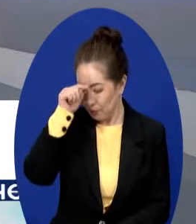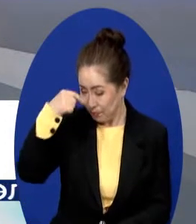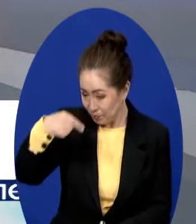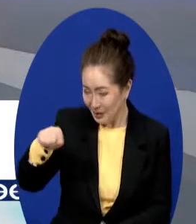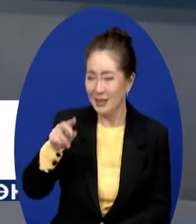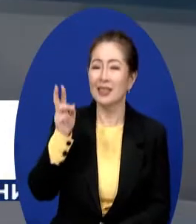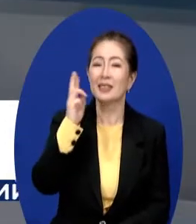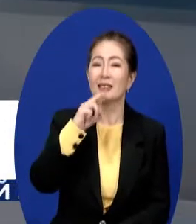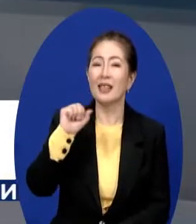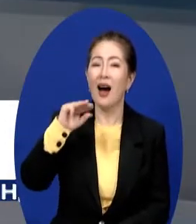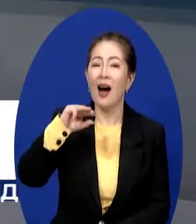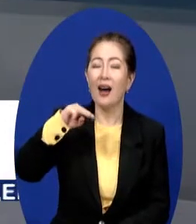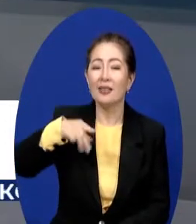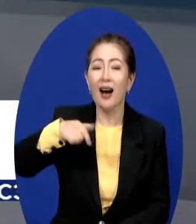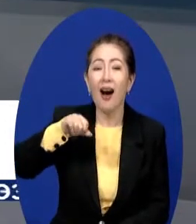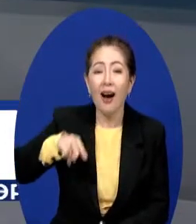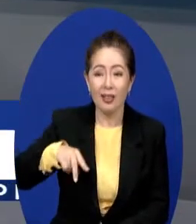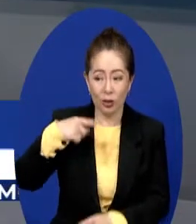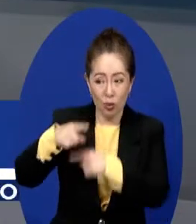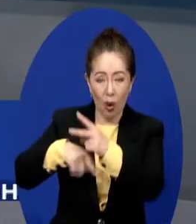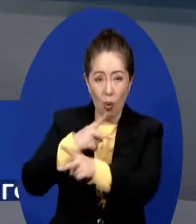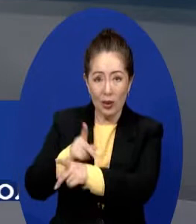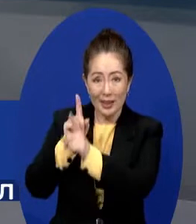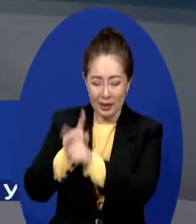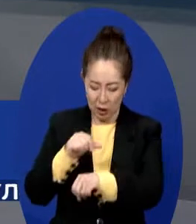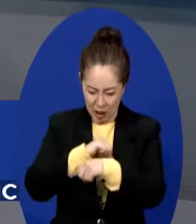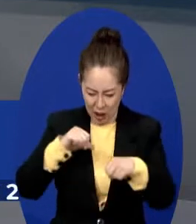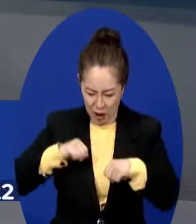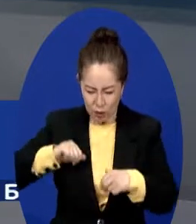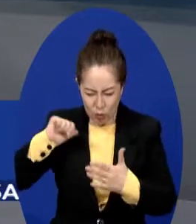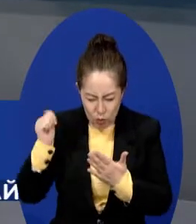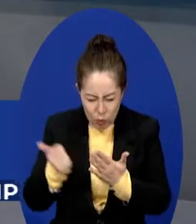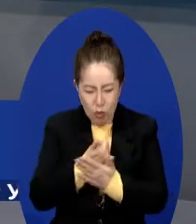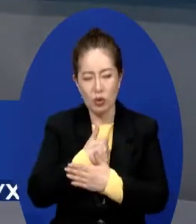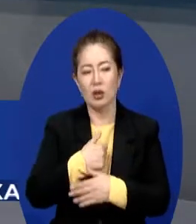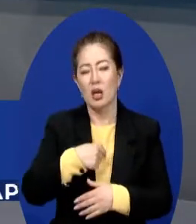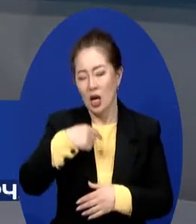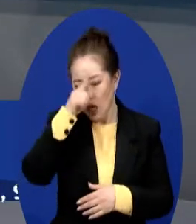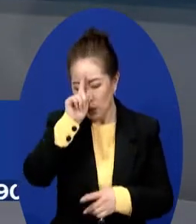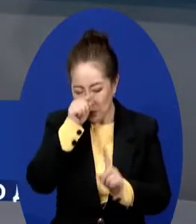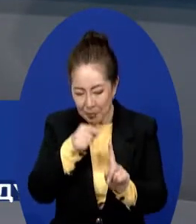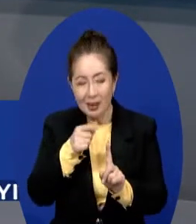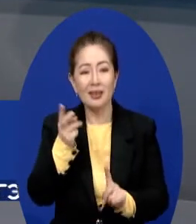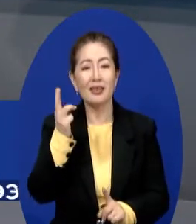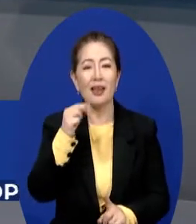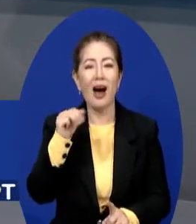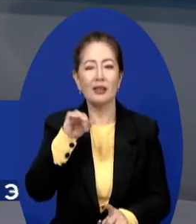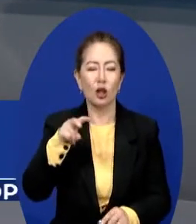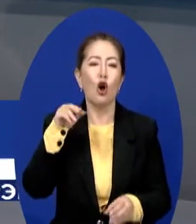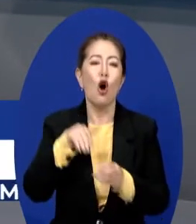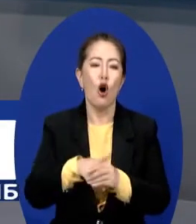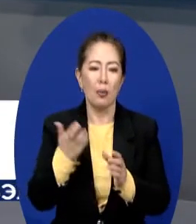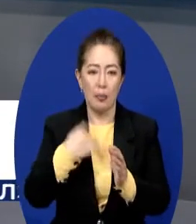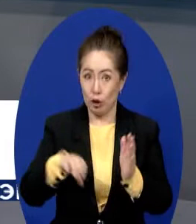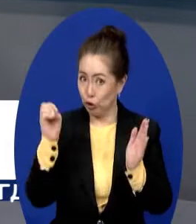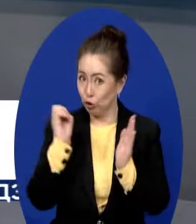бүр эрүүл мэндийн албан журмын даатгалд заавал хамрагдах шаардлагатай байдаг. За графика сарцгаая. Яг өнөөдрийн байдлаар